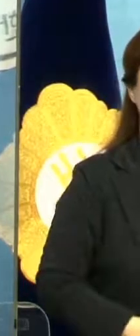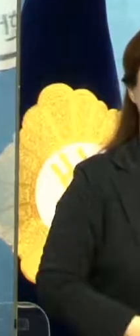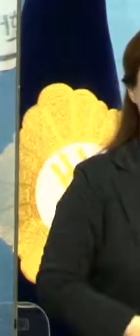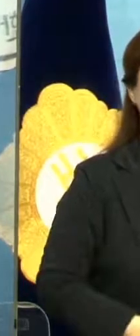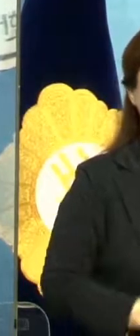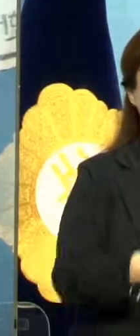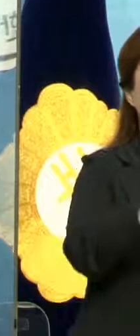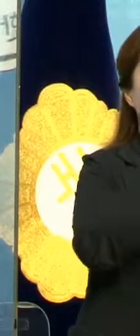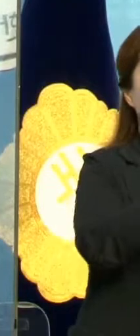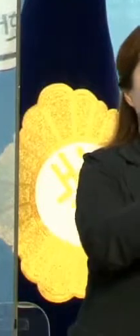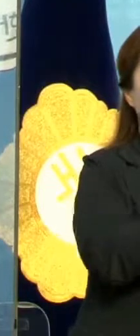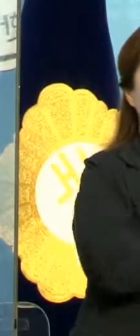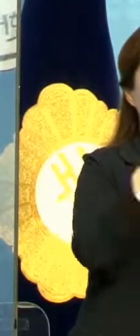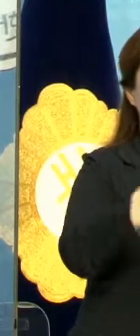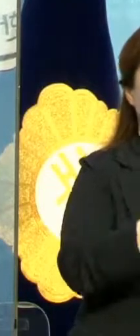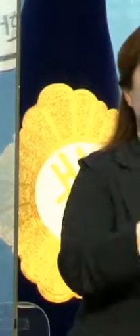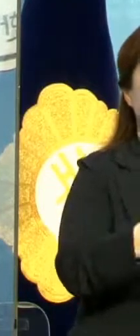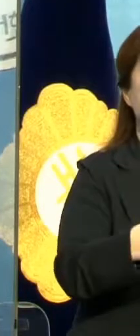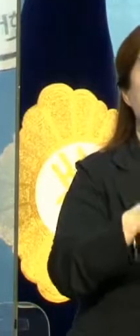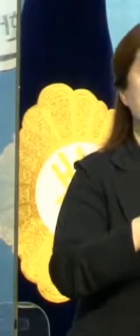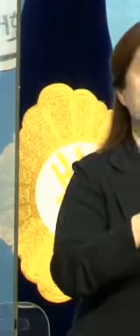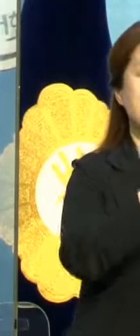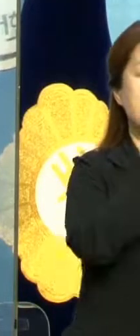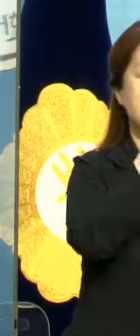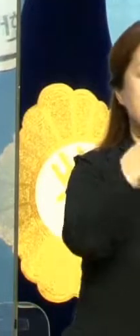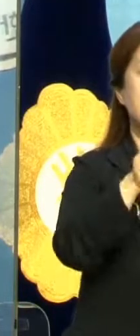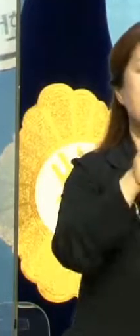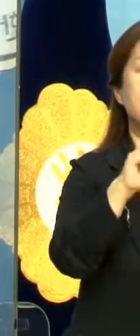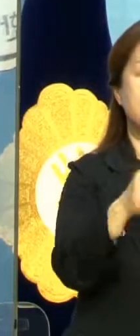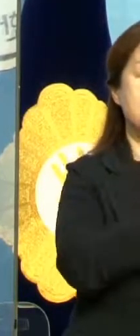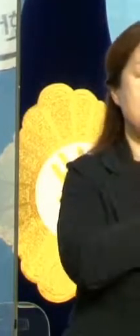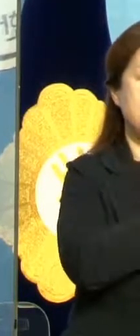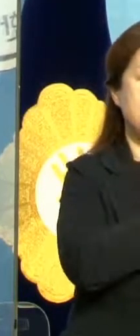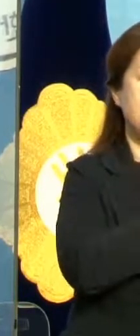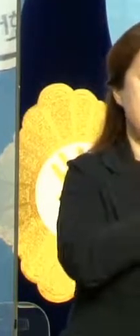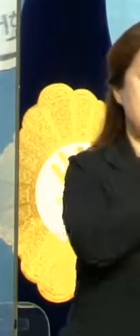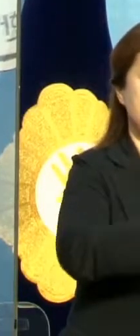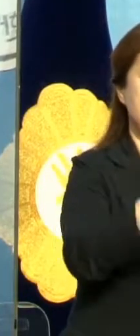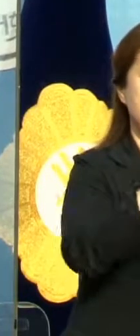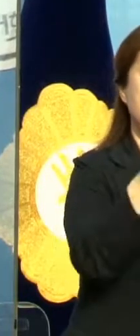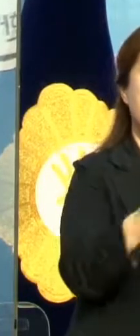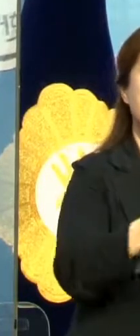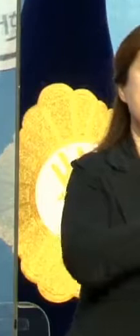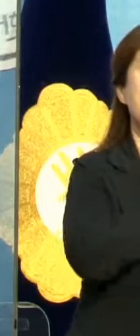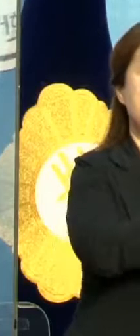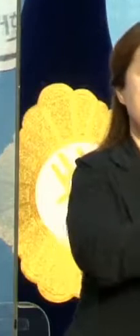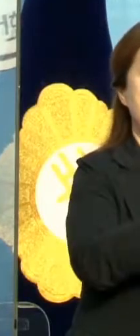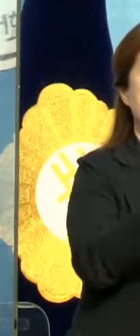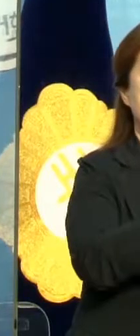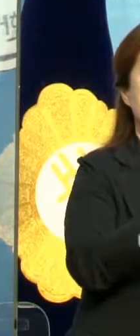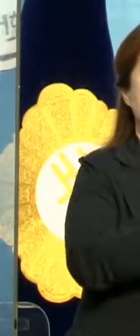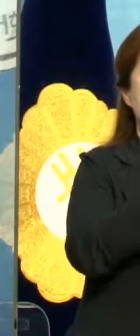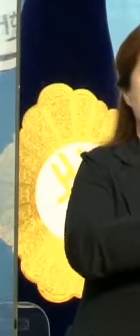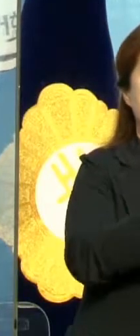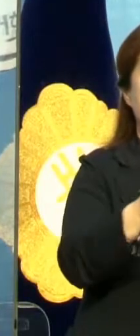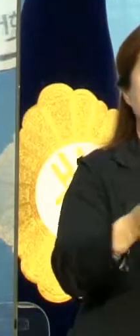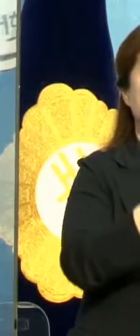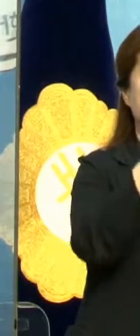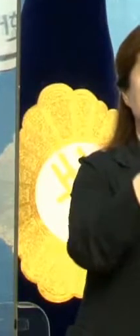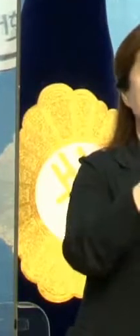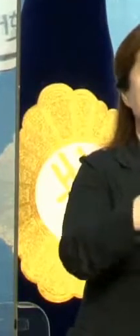예 터 부럼 상처난 병 지역 국회의원이 정문입니다 윤창현 위원회 이에 충돌에 대해서 말씀드리겠습니다 윤 창 의원은